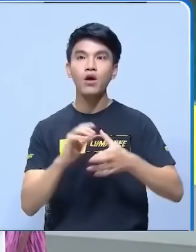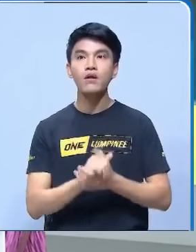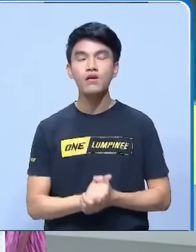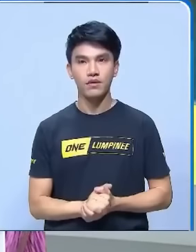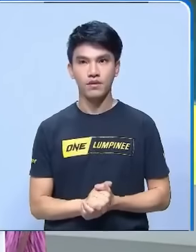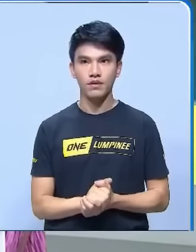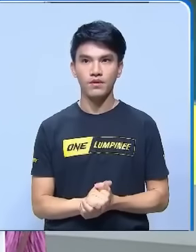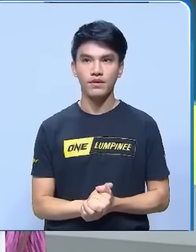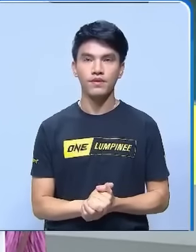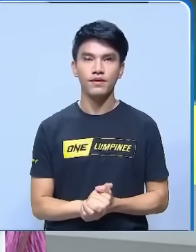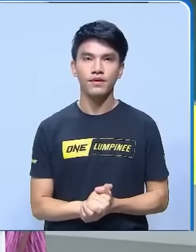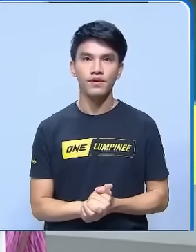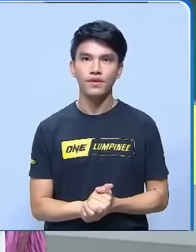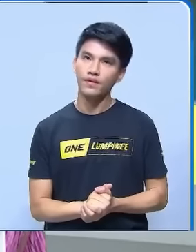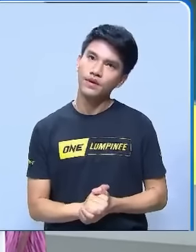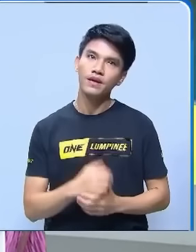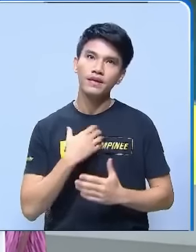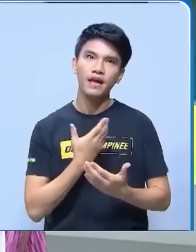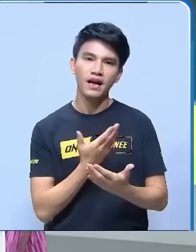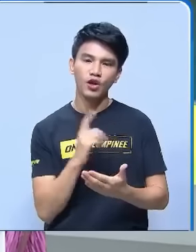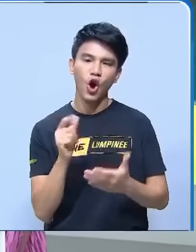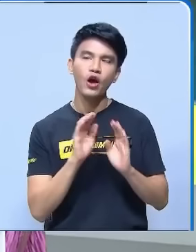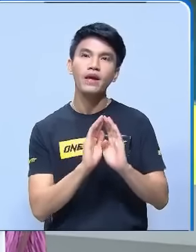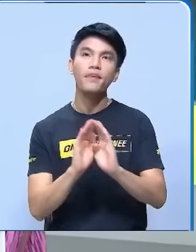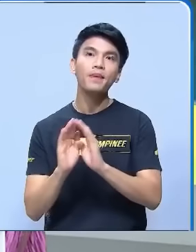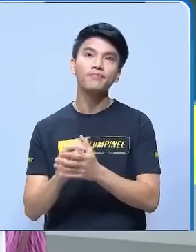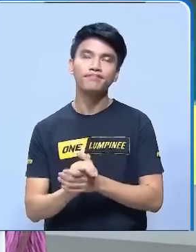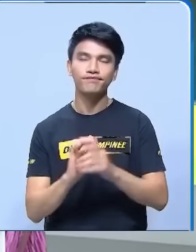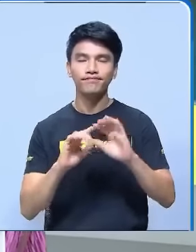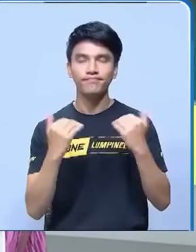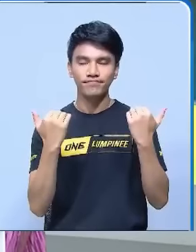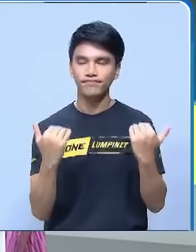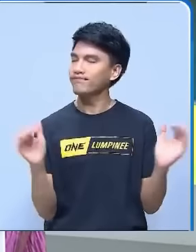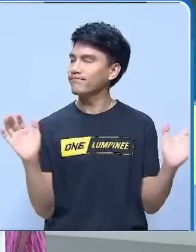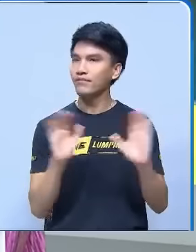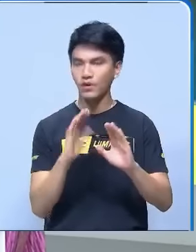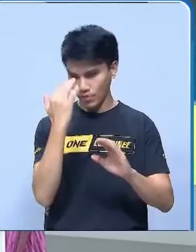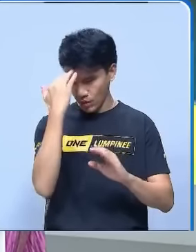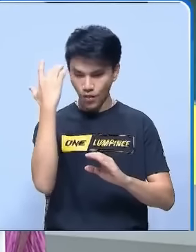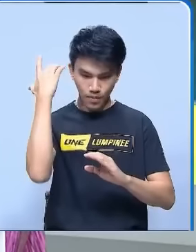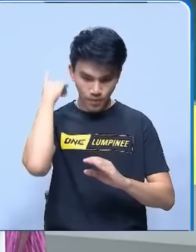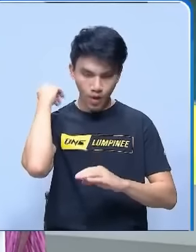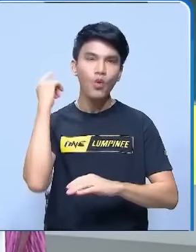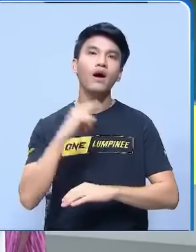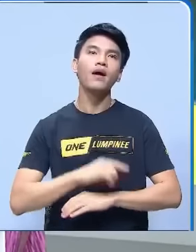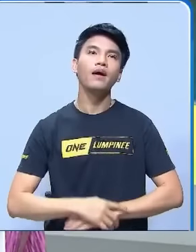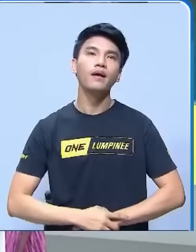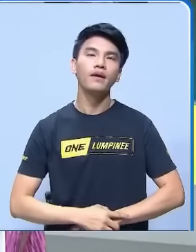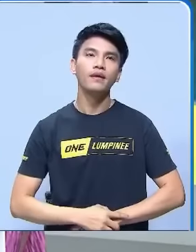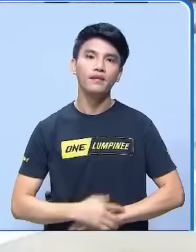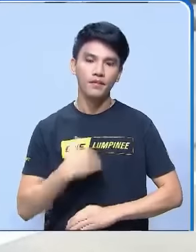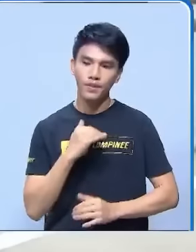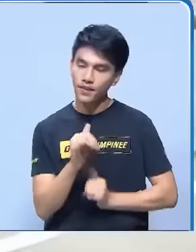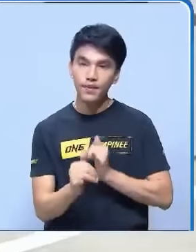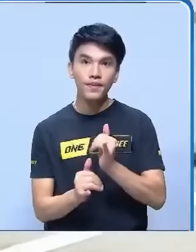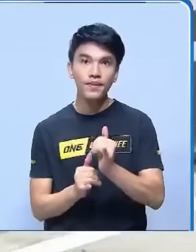ที่ซื้อทองก็อยากจะเก็บออมอยากจะเก็งกำไรอะไรแบบนี้แต่จริงๆไม่ใช่คราวนี้เมื่อวานนี้เป็นวันที่3แล้วนะคะที่ลูกค้าแห่แหนกันมา